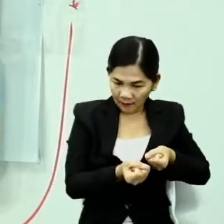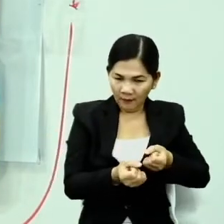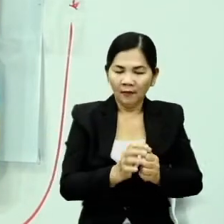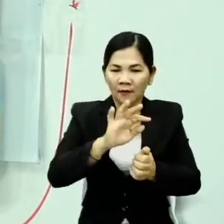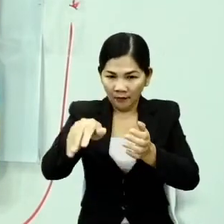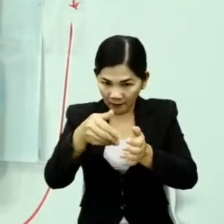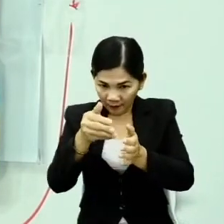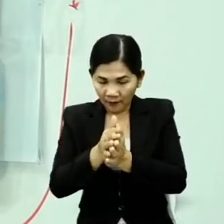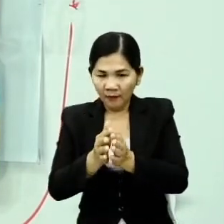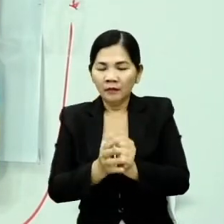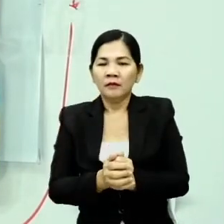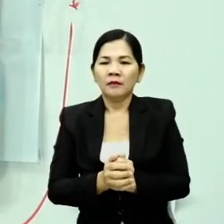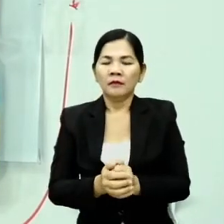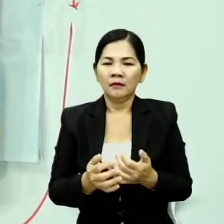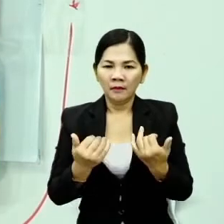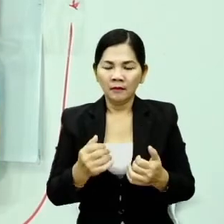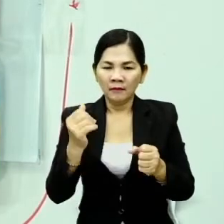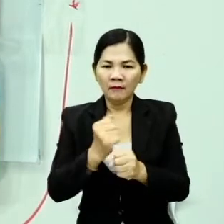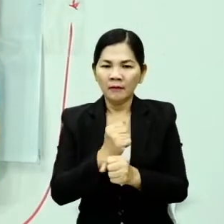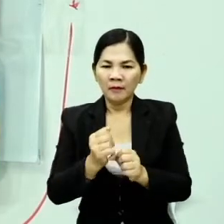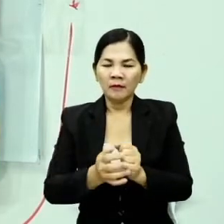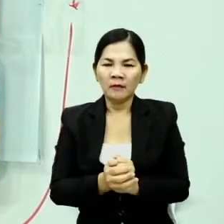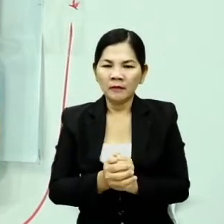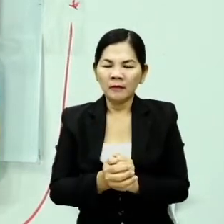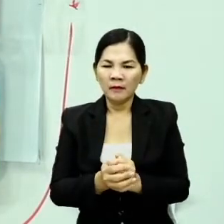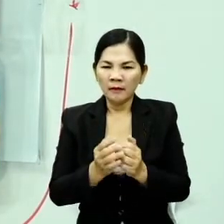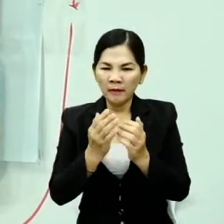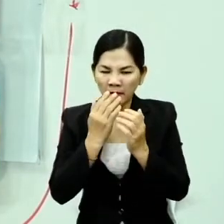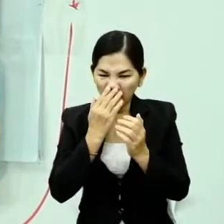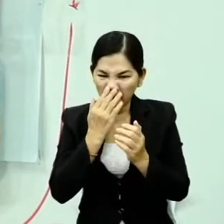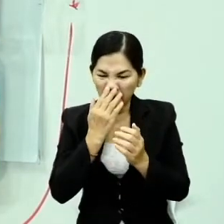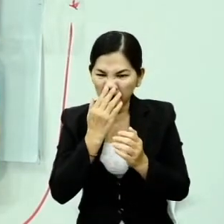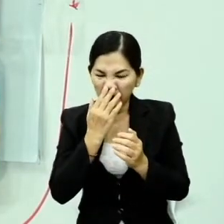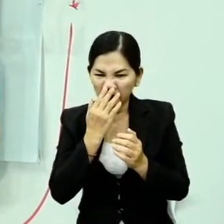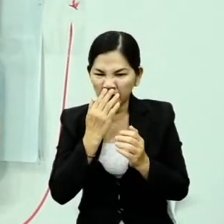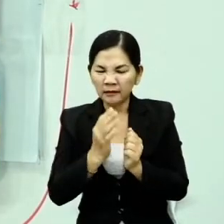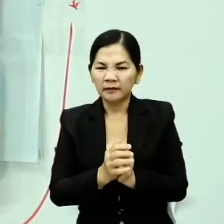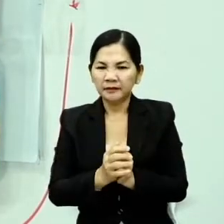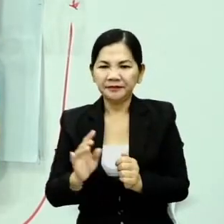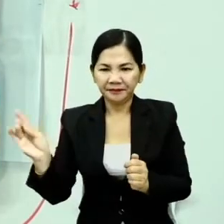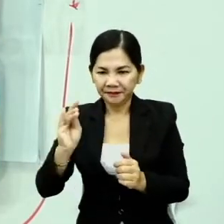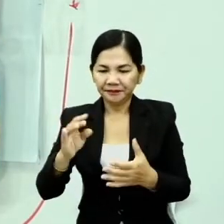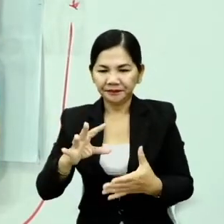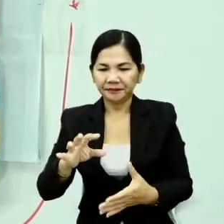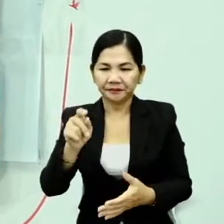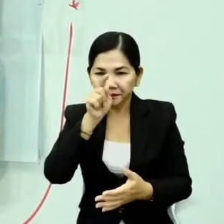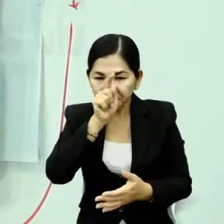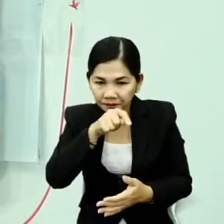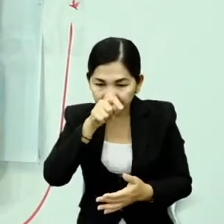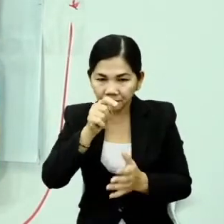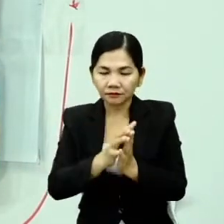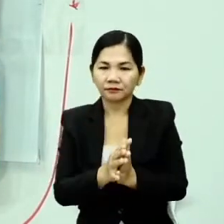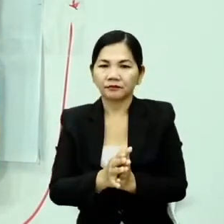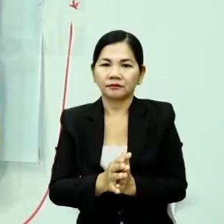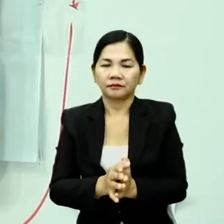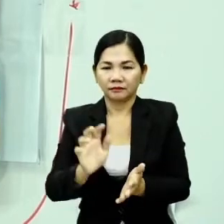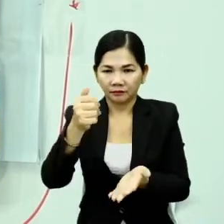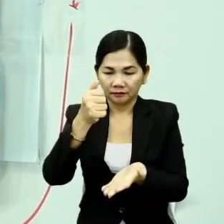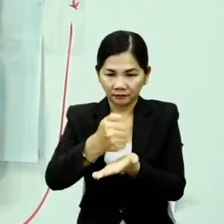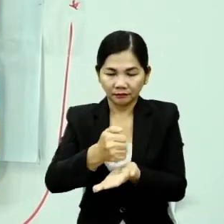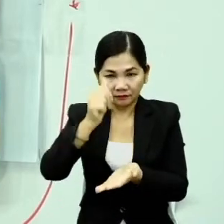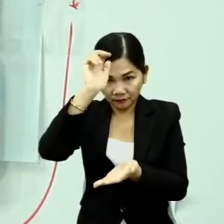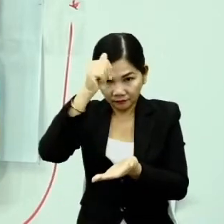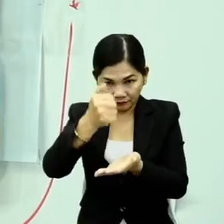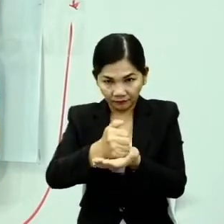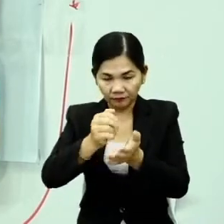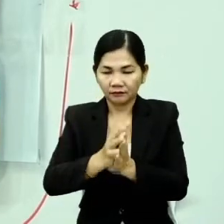ô con tràn cha con mơ này mơ cha cha bắt đầu chia vậy đó con chẳng bị bàn mà bị sạt mòn chẳng ta bắt đầu bị giờ ít ra tới sạt